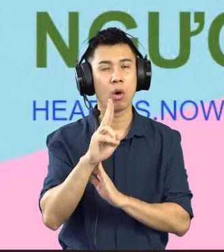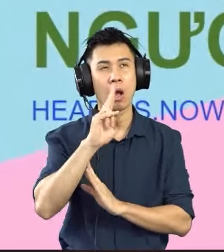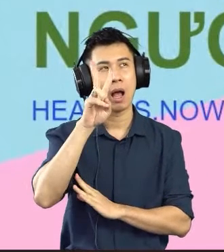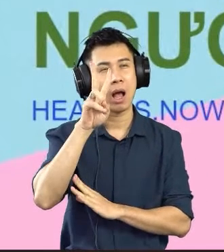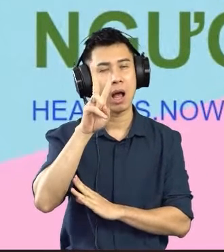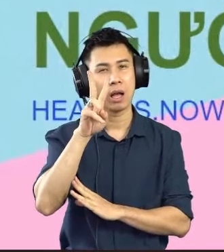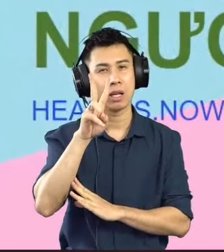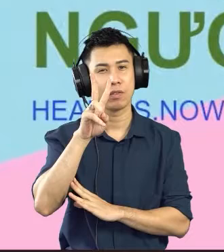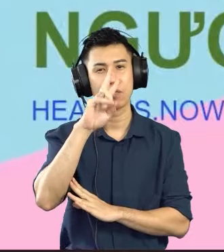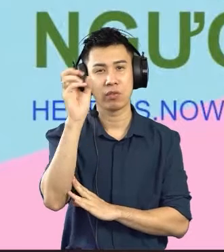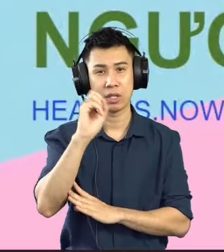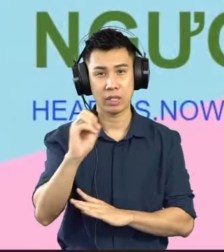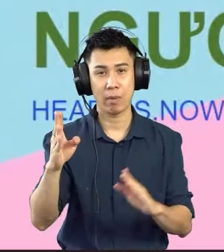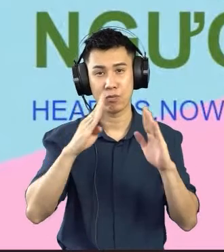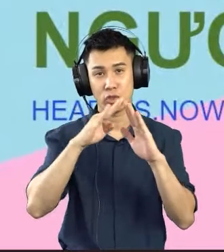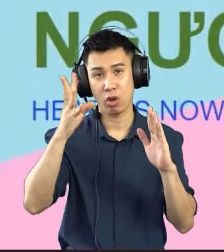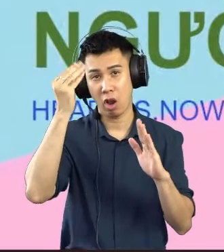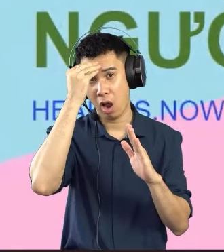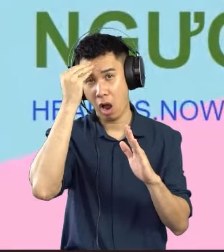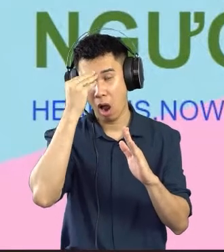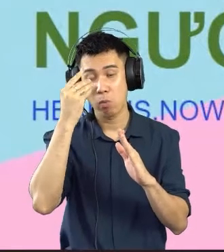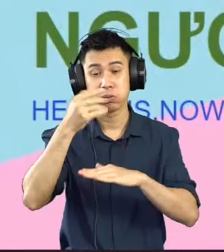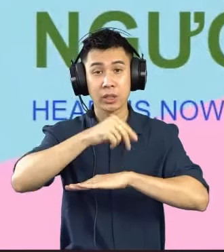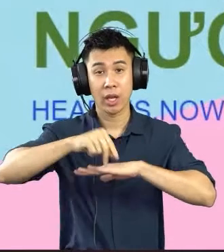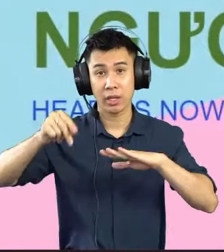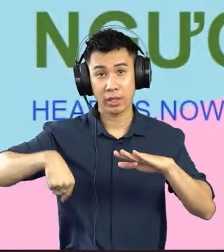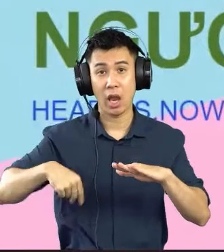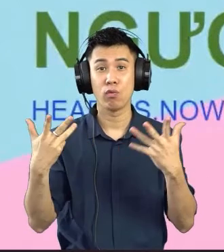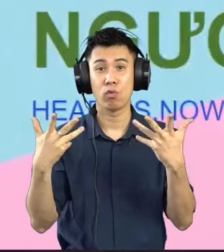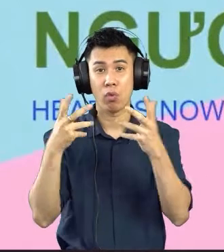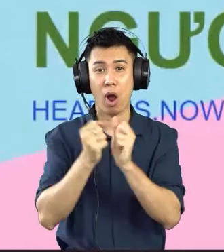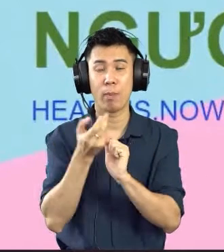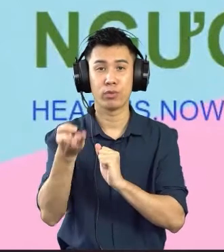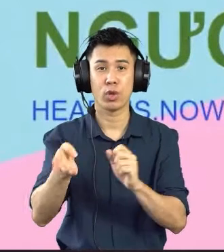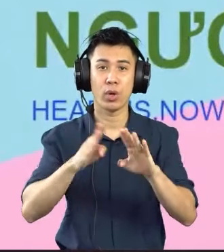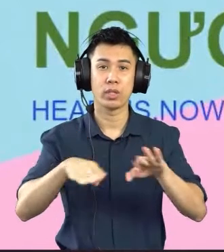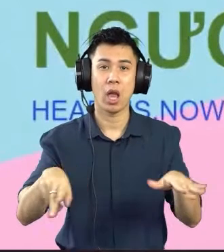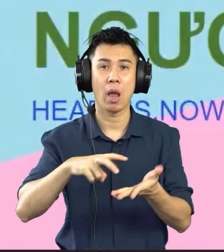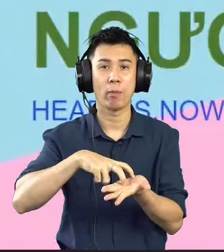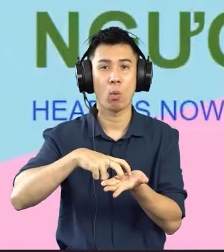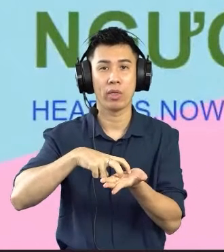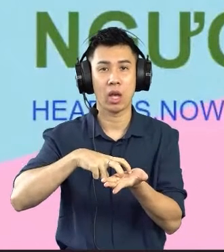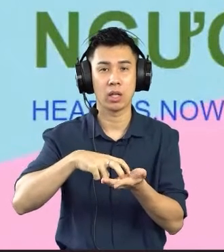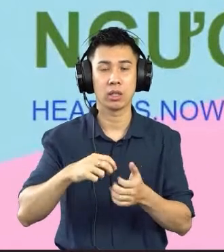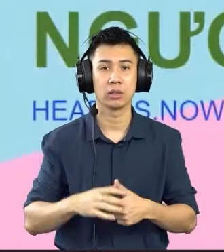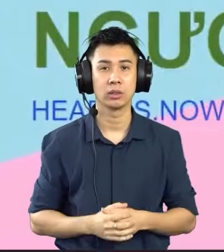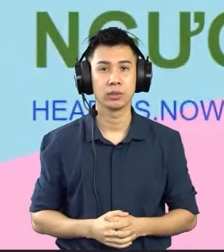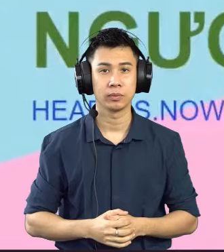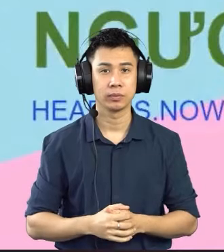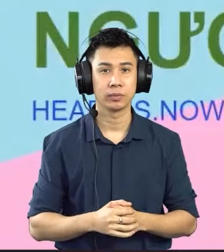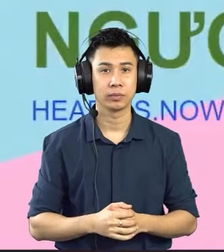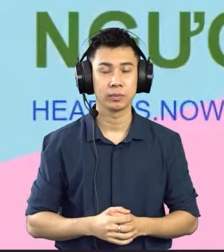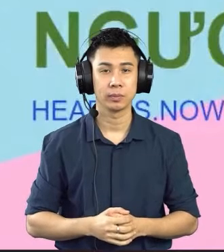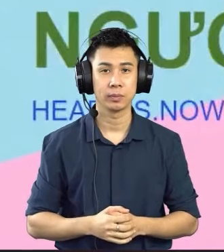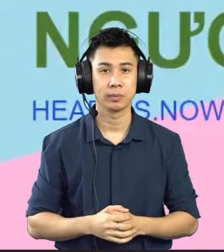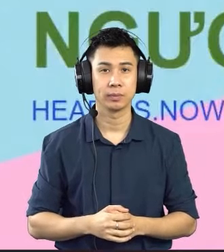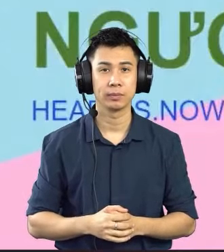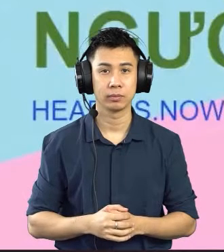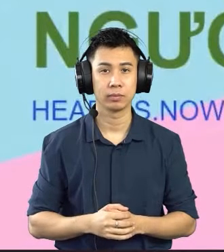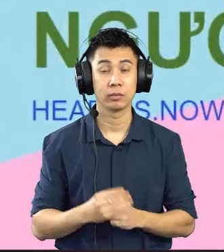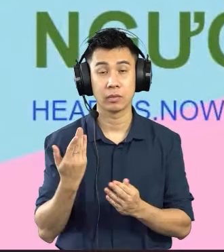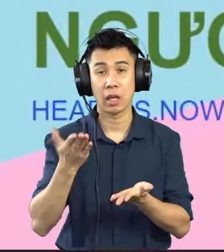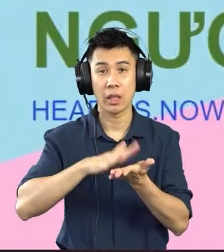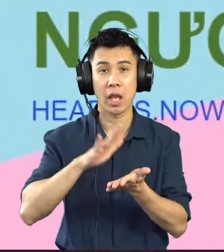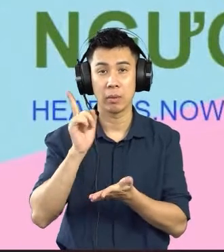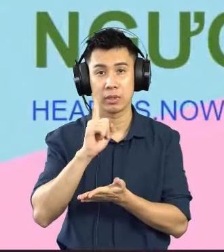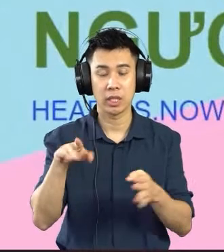2% trường tiểu học và trung học cơ sở có thiết kế phù hợp với học sinh khuyết tật và khoảng 1/7 số trường có cách ứng xử với những em khuyết tật này. Thêm vào